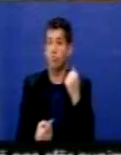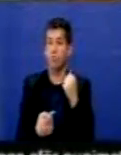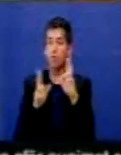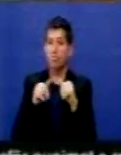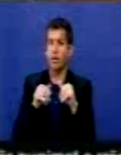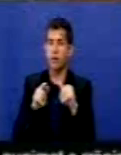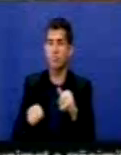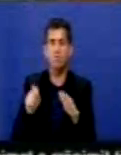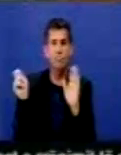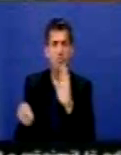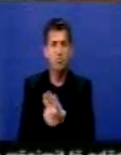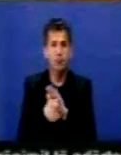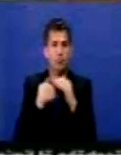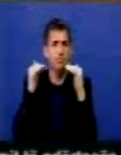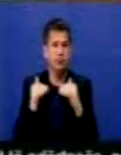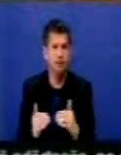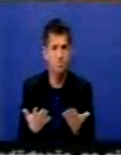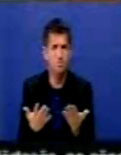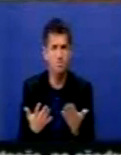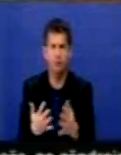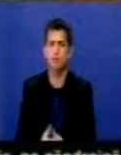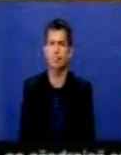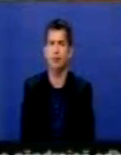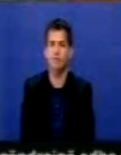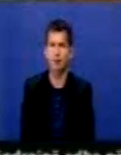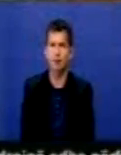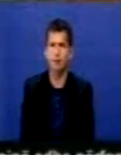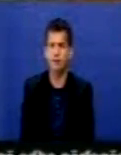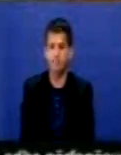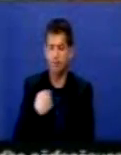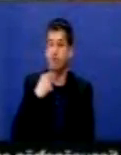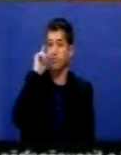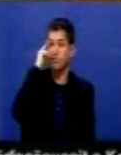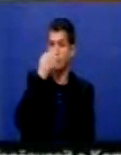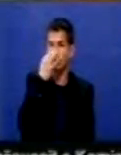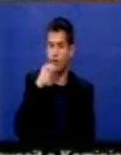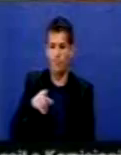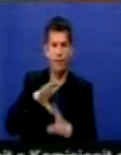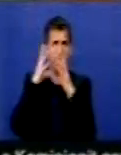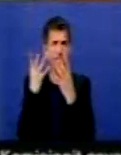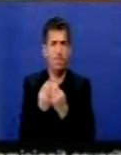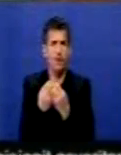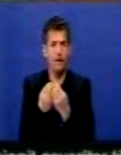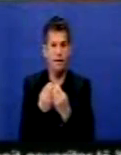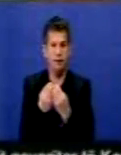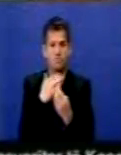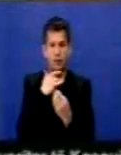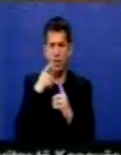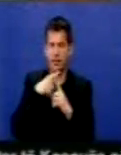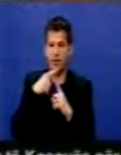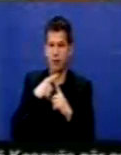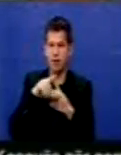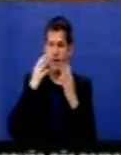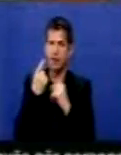t'ju ulej shumë vlera krahasuar me vlerën në treg. Sa jam në DNI, kombinati Trepqa ishte entitet unik